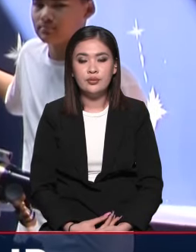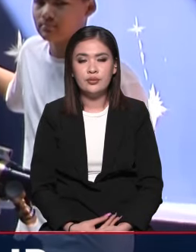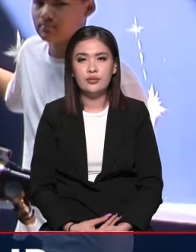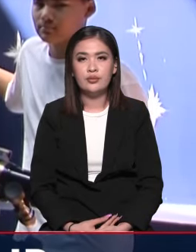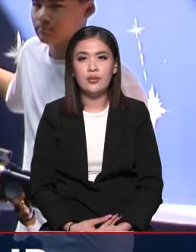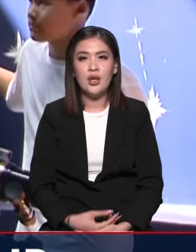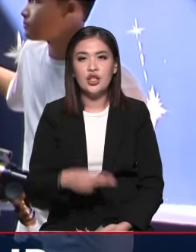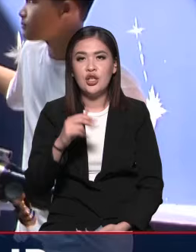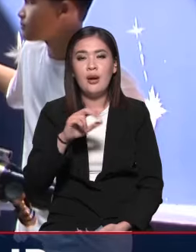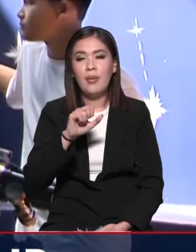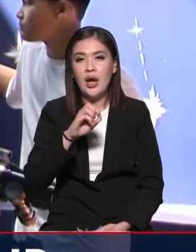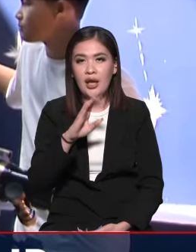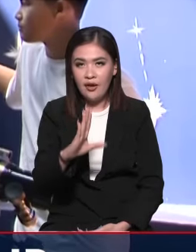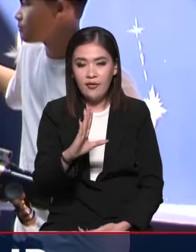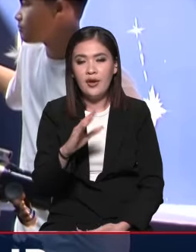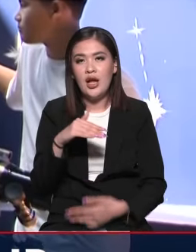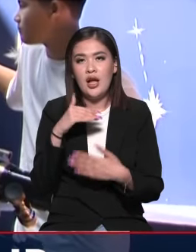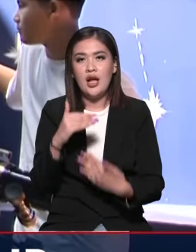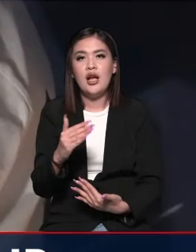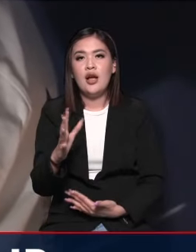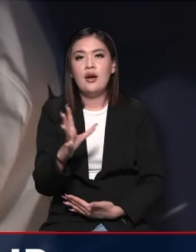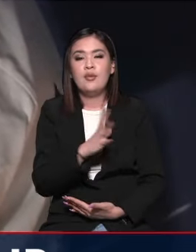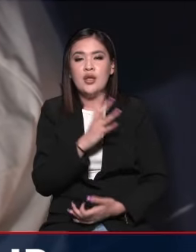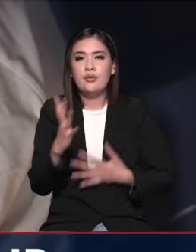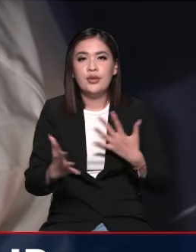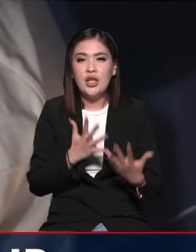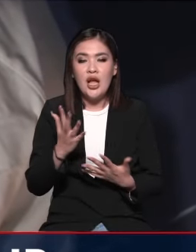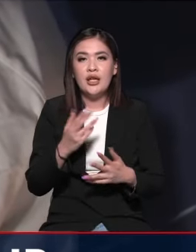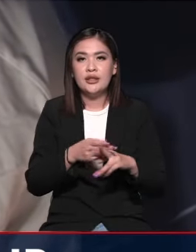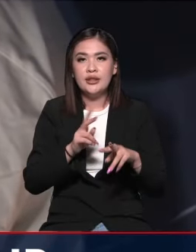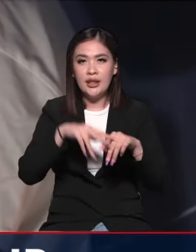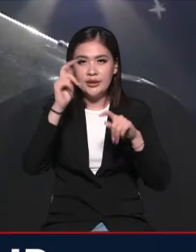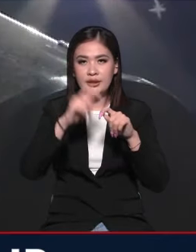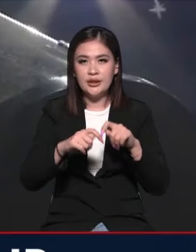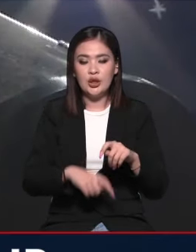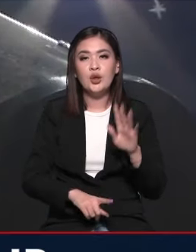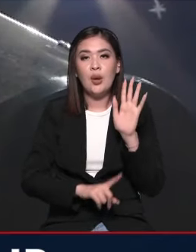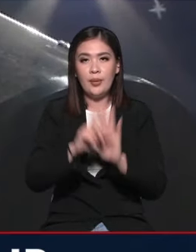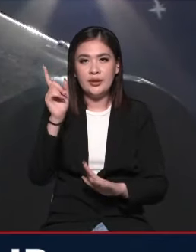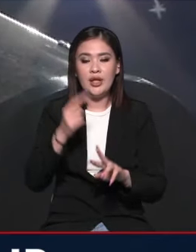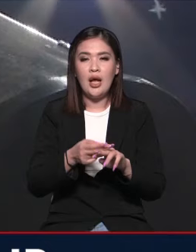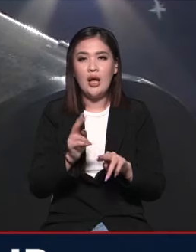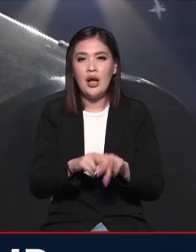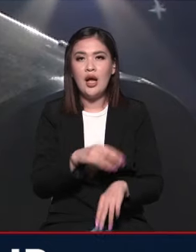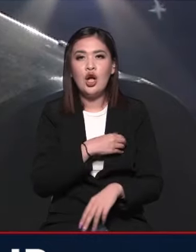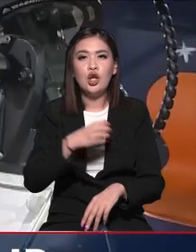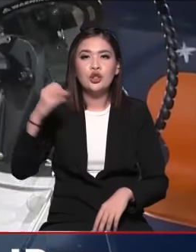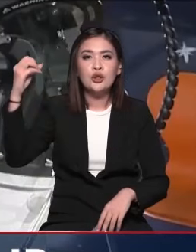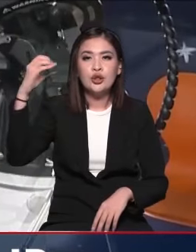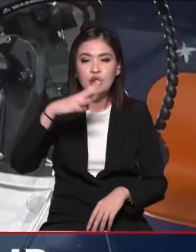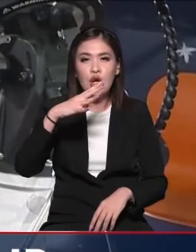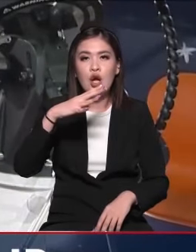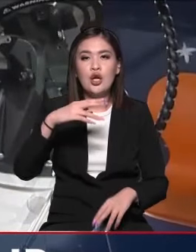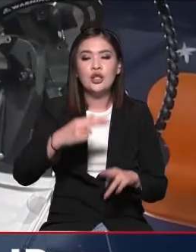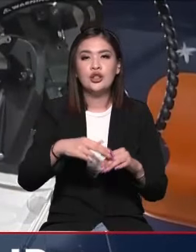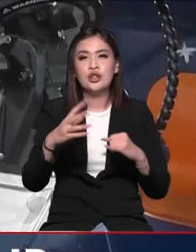Әбілқайыр Чапаев бір ай бұрын күннің белсенділігі мен оның жерге тигізетін әсерін зерттеуді бастаған. Мақсаты күн жүйесінің жер